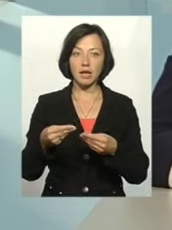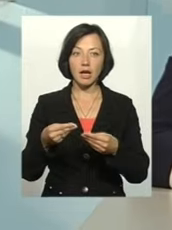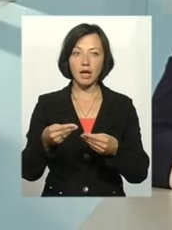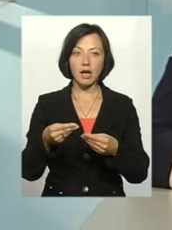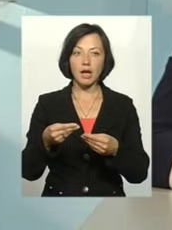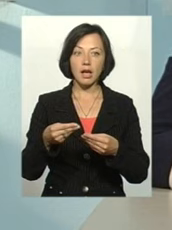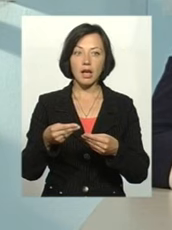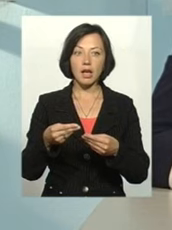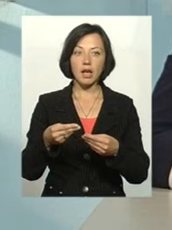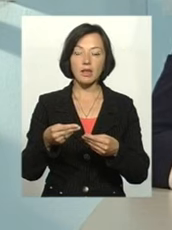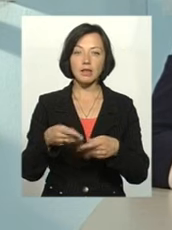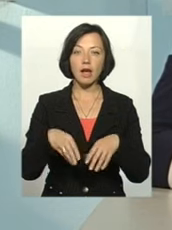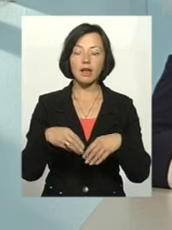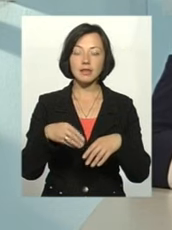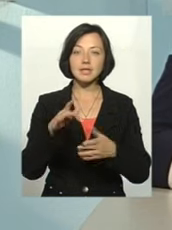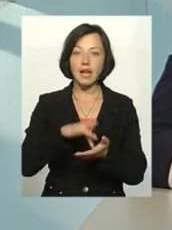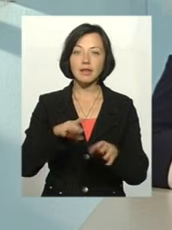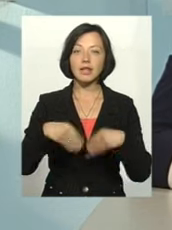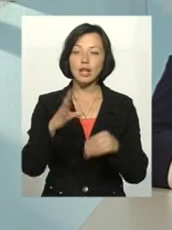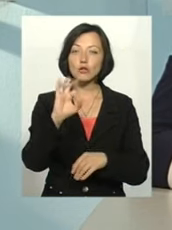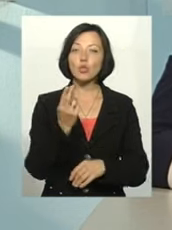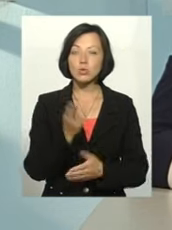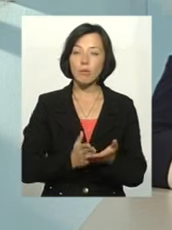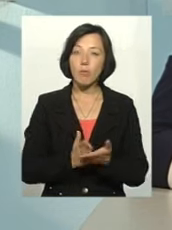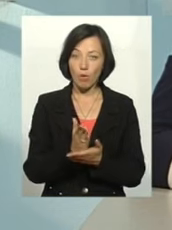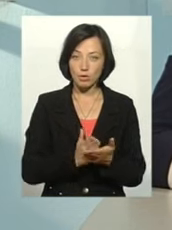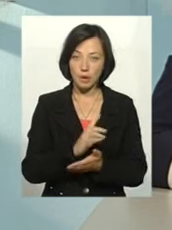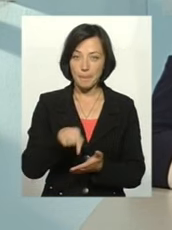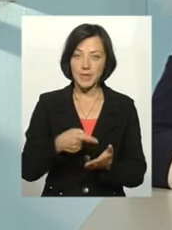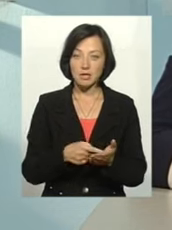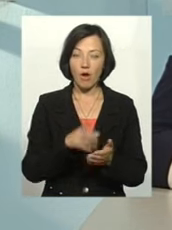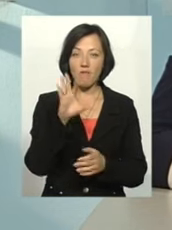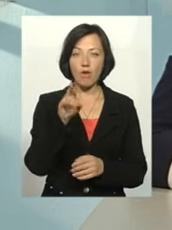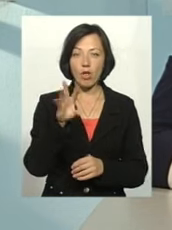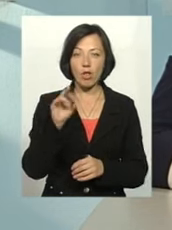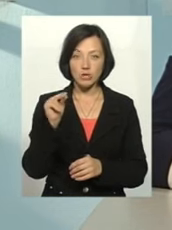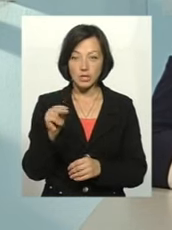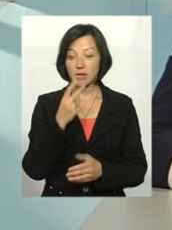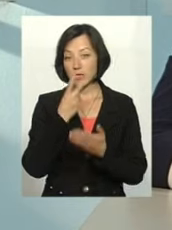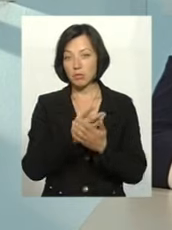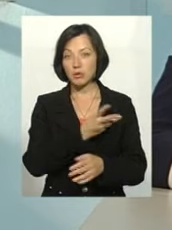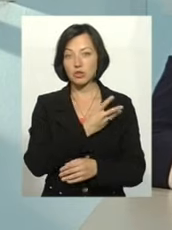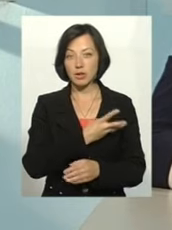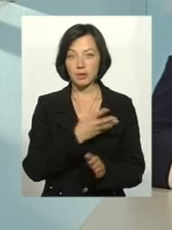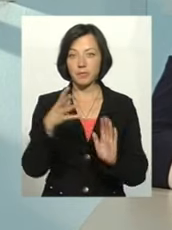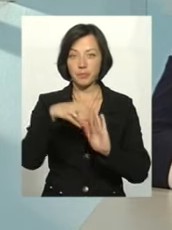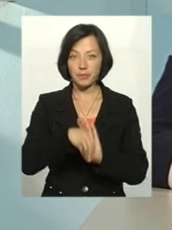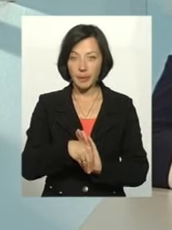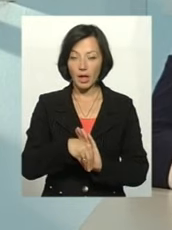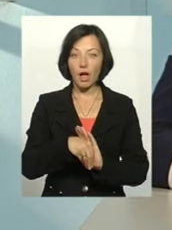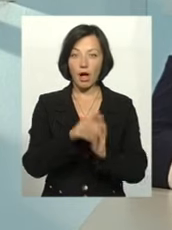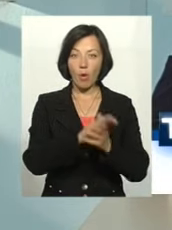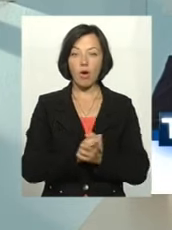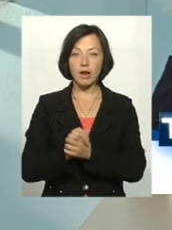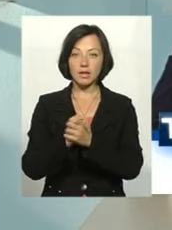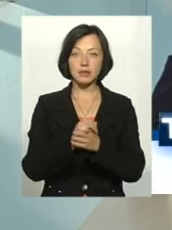міста Волочиська вже виявив бажання стати членом ВГО «Коаліція захисту прав людей з інтелектуальними порушеннями». А